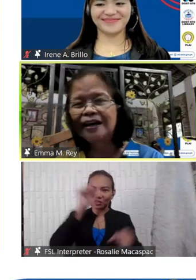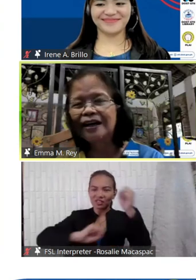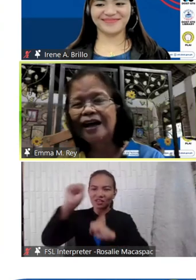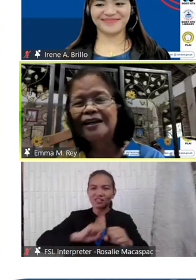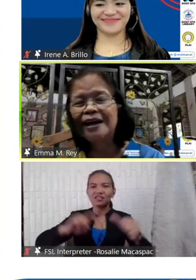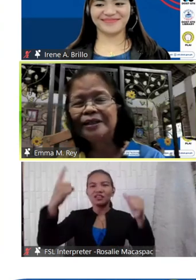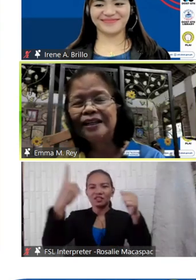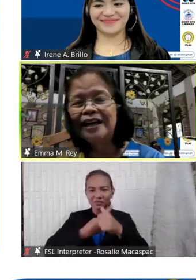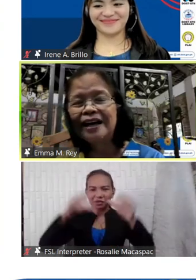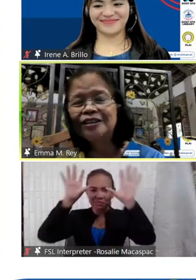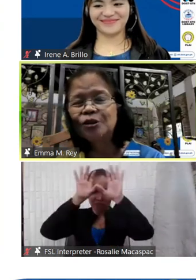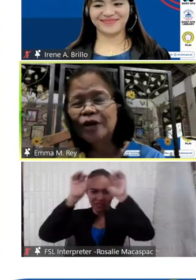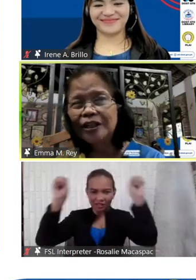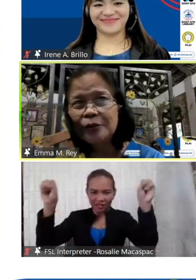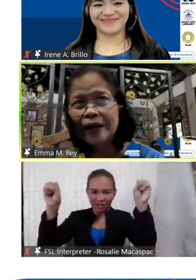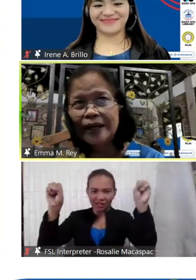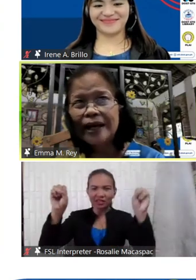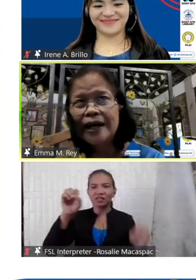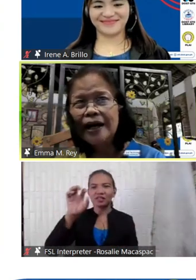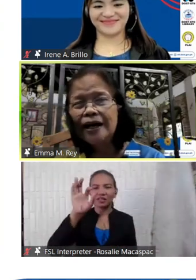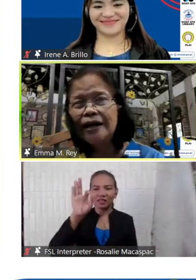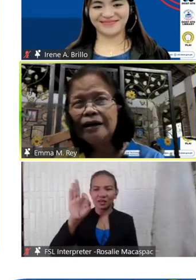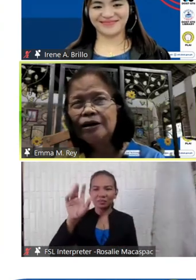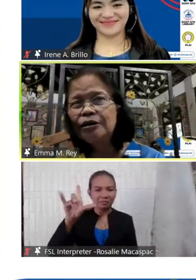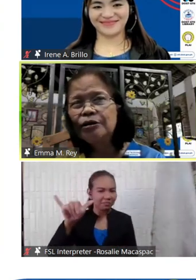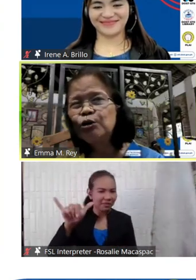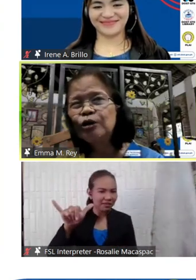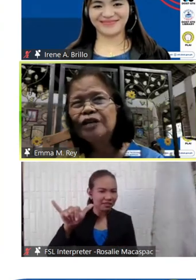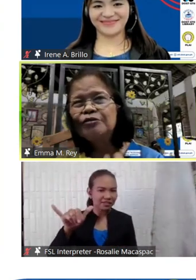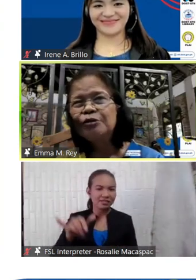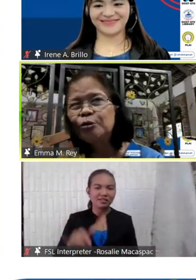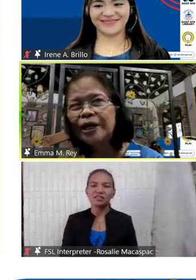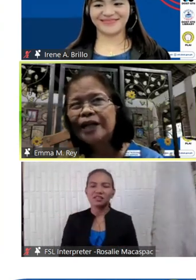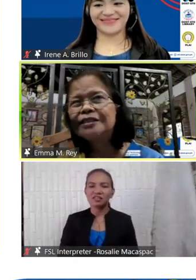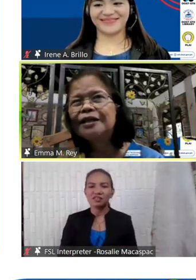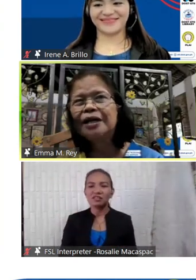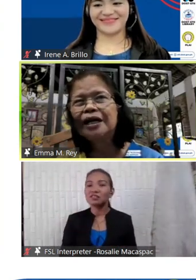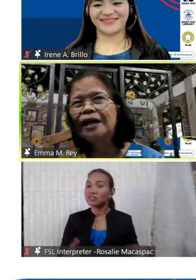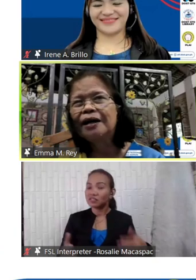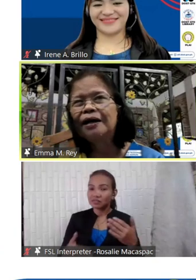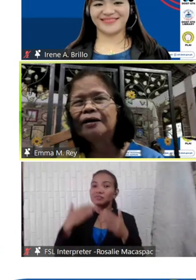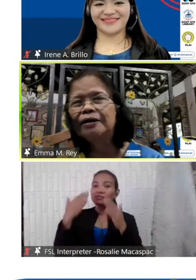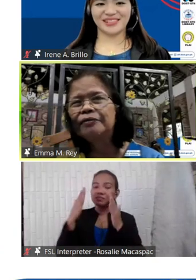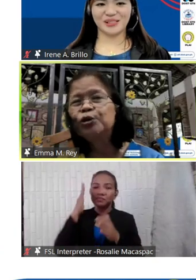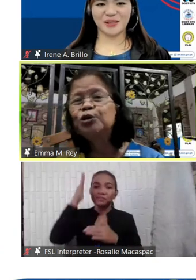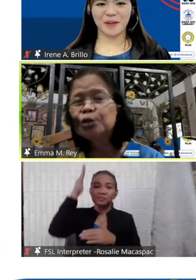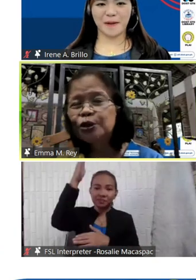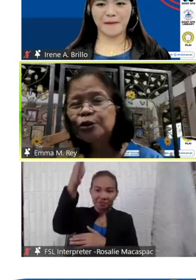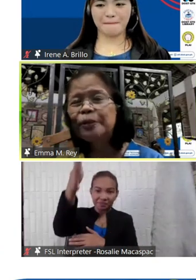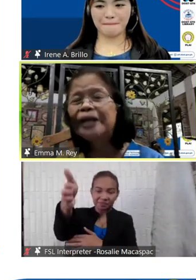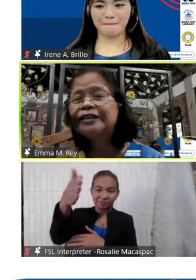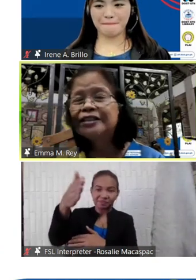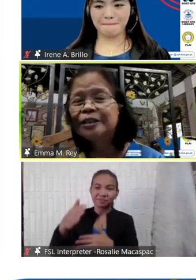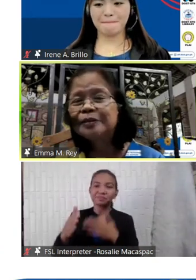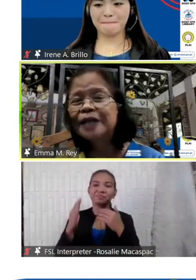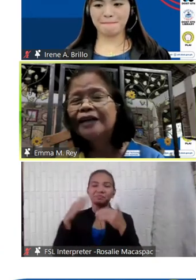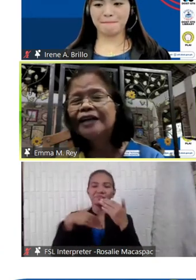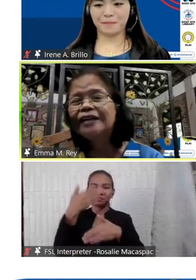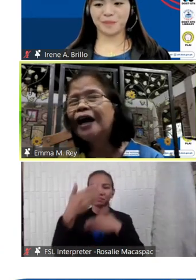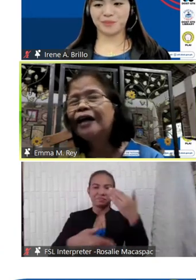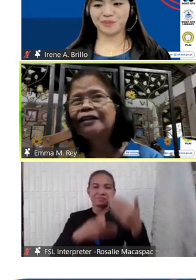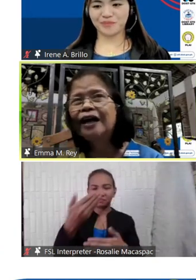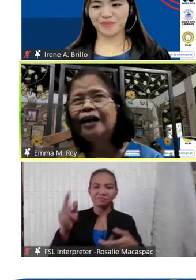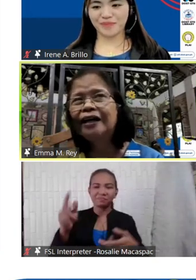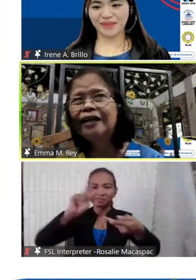sa kaalaman ng lahat. So anyway, looking forward sa mga future partnerships sa